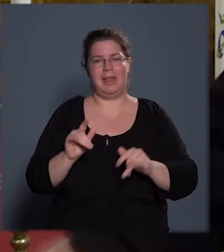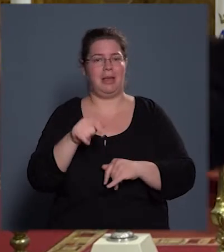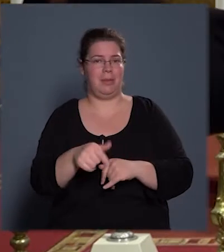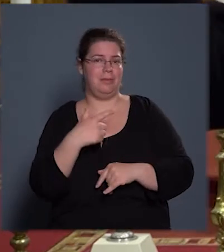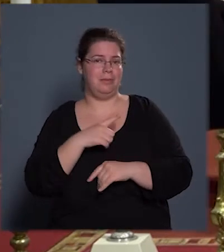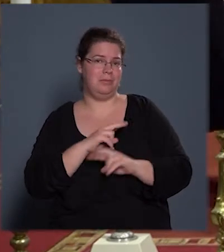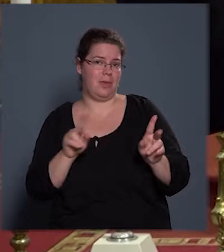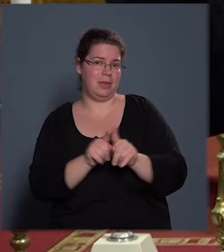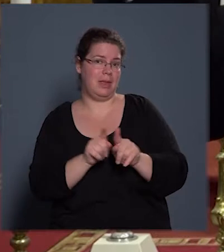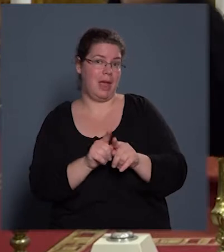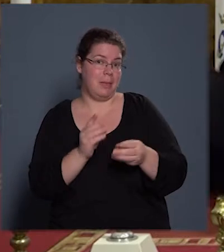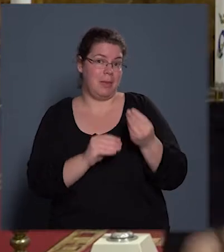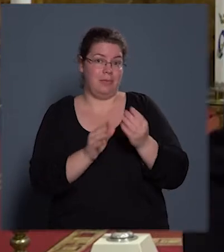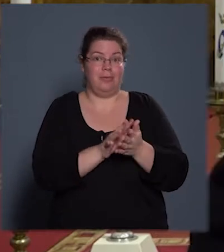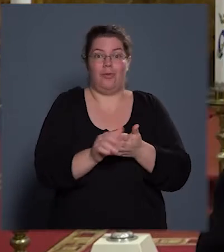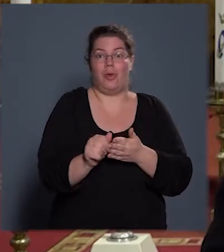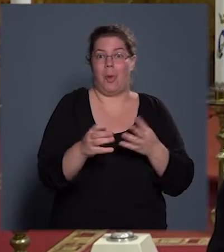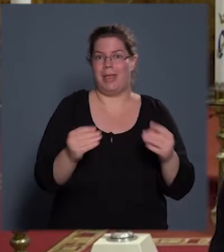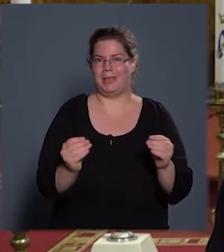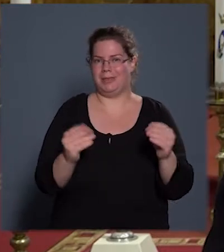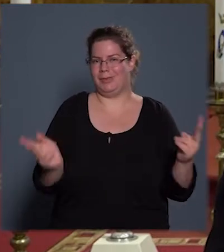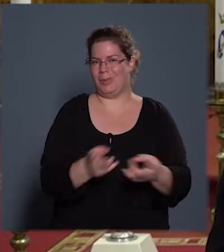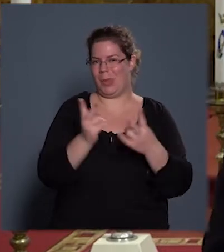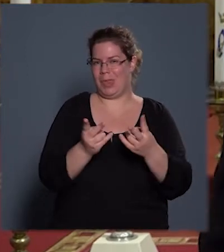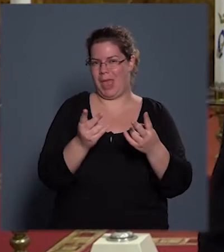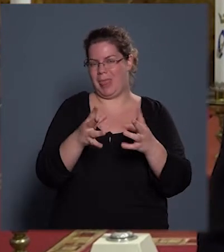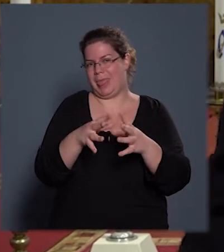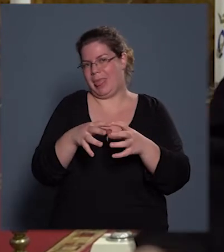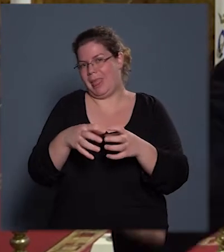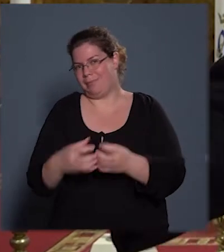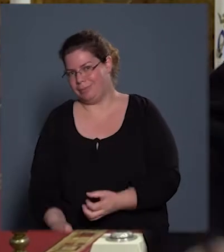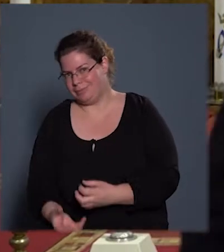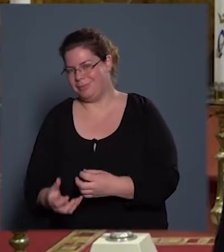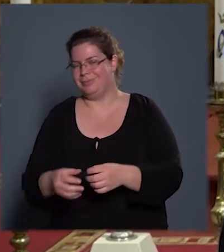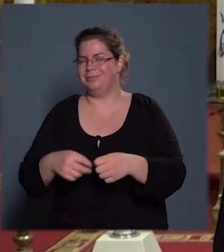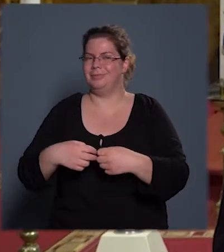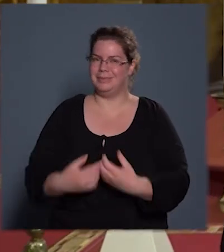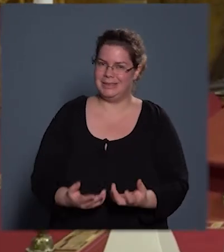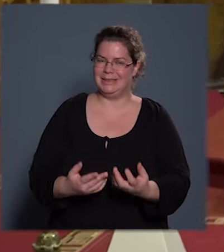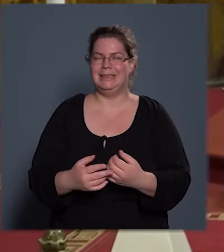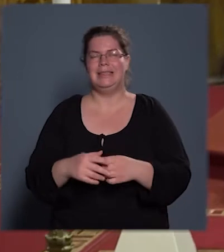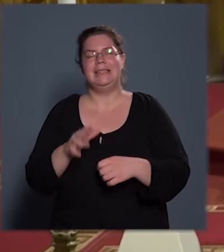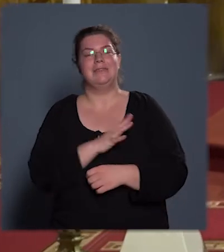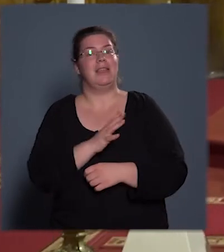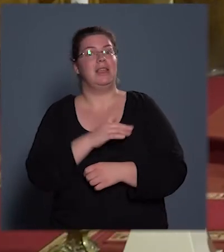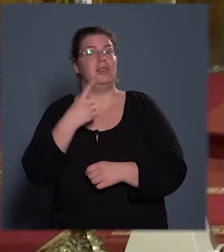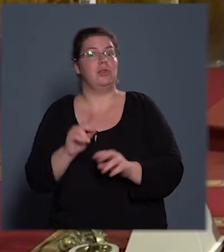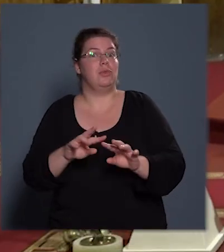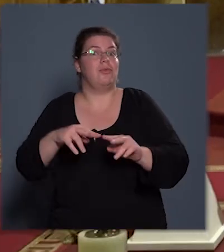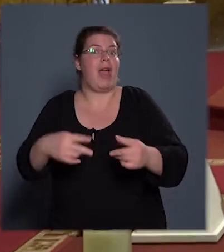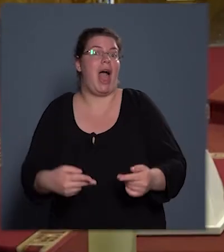Fogyóeszköz ugyanis, mert nagyon könnyen eltörik, és nagyon veszélyessé is tud válni ez a vékony kis üveg.